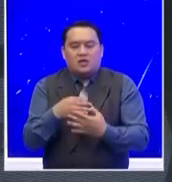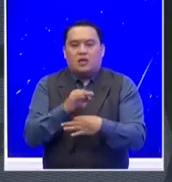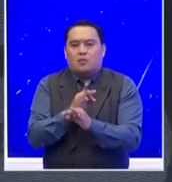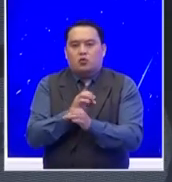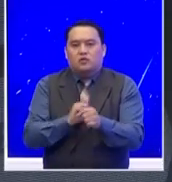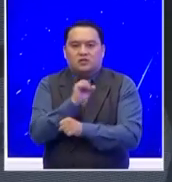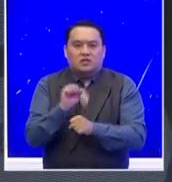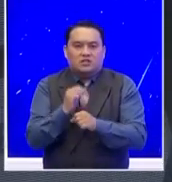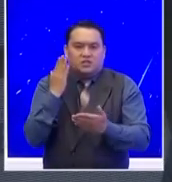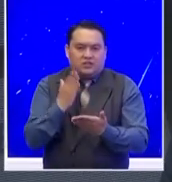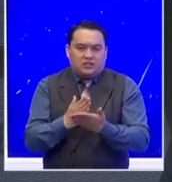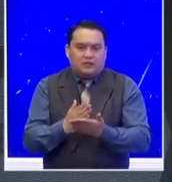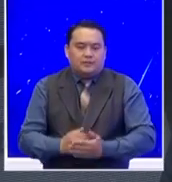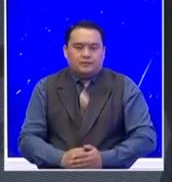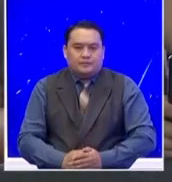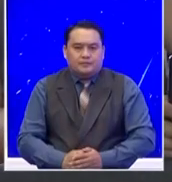несколько лабораторий.